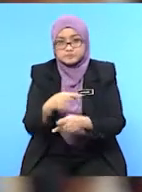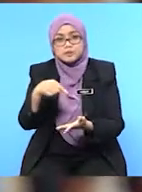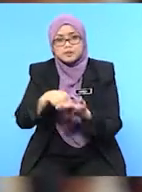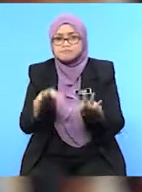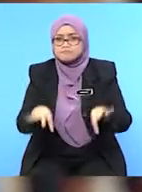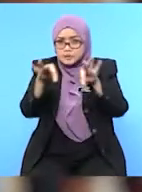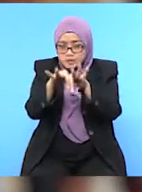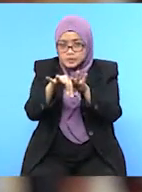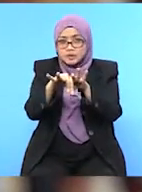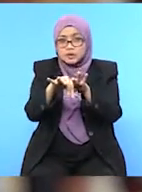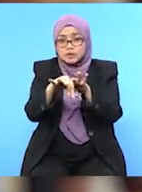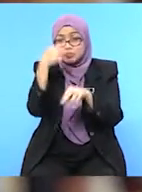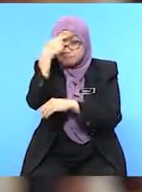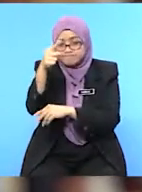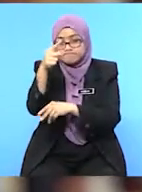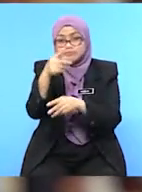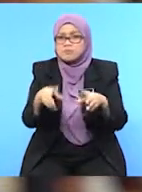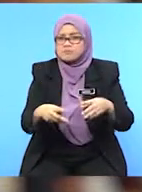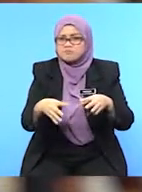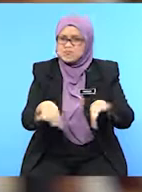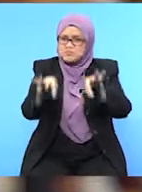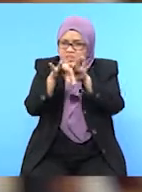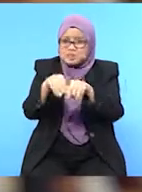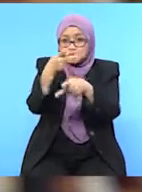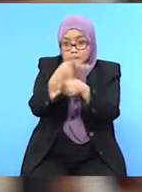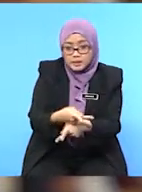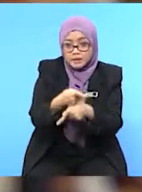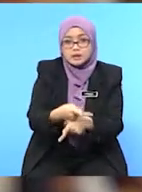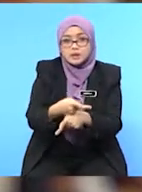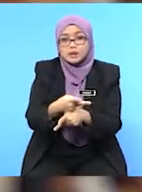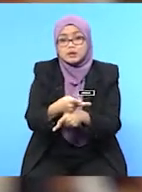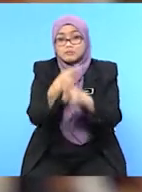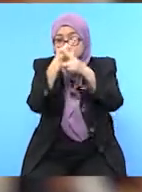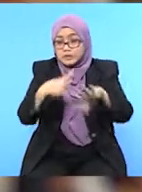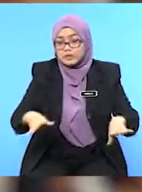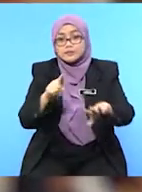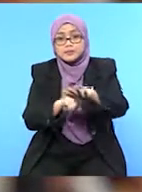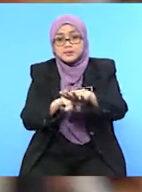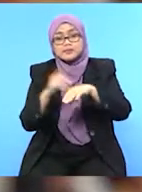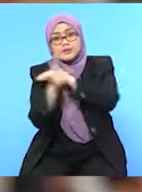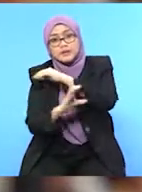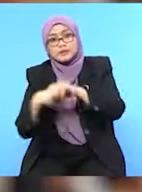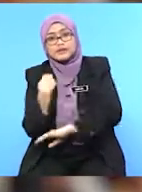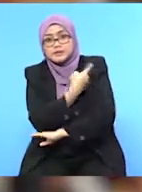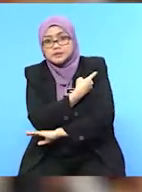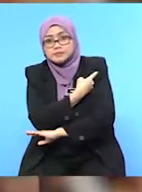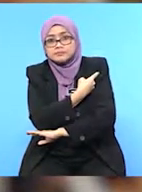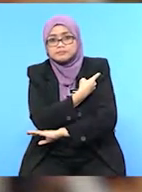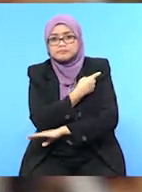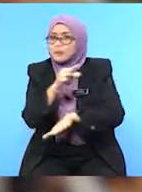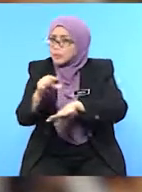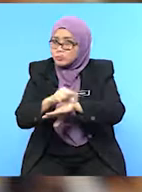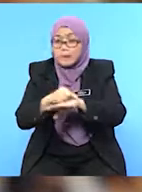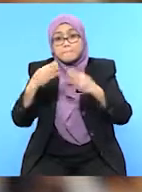dalam konteks mengekalkan keharmonian masyarakat yang menghilang kaum di negara kita G misalnya penggunaan base yang